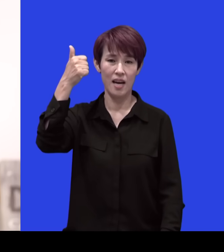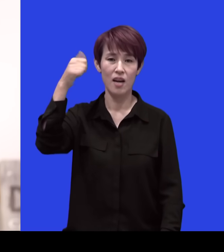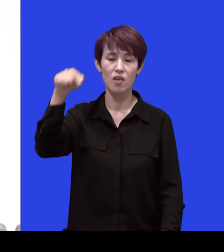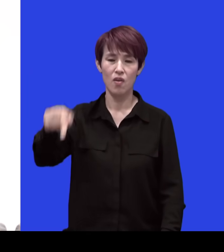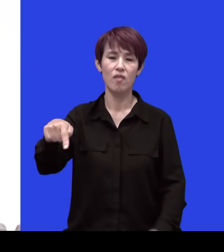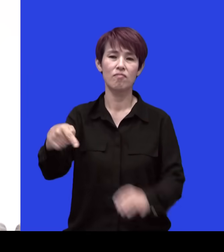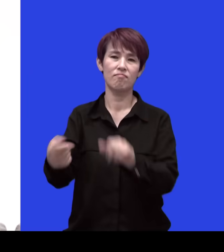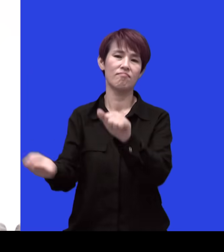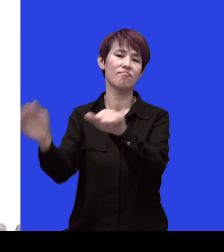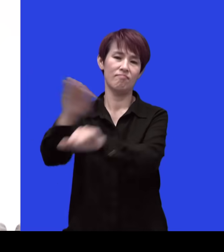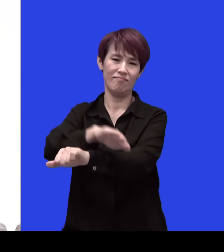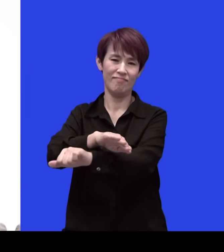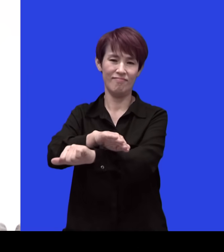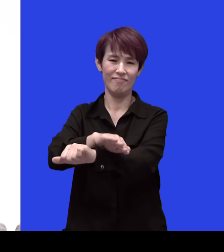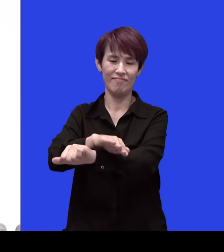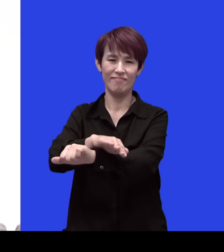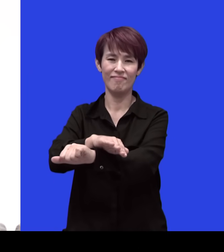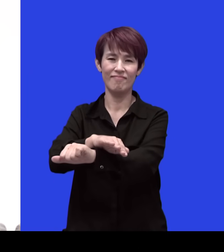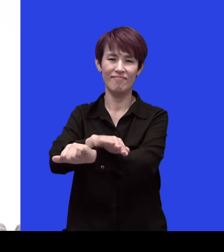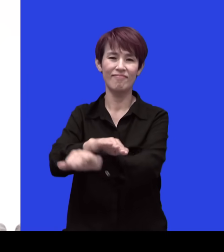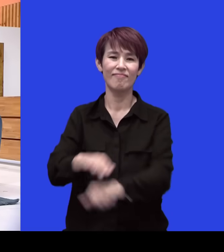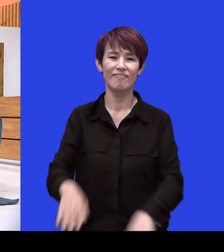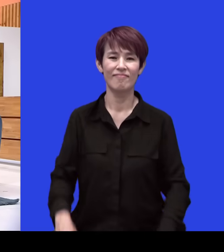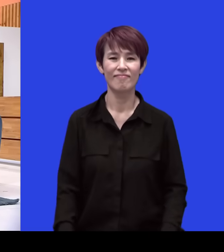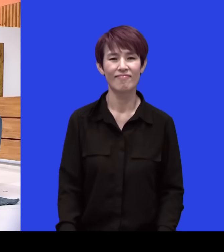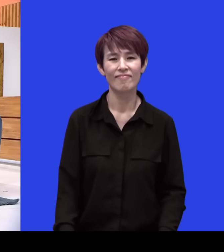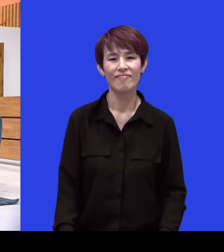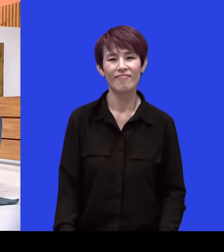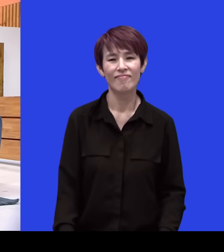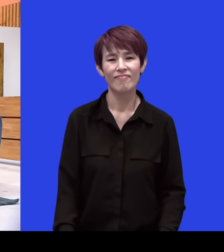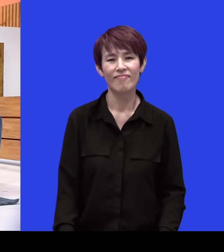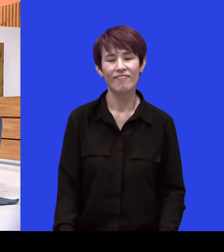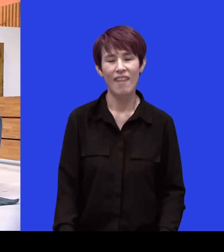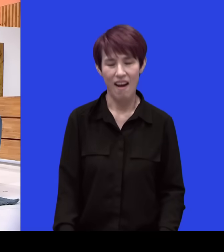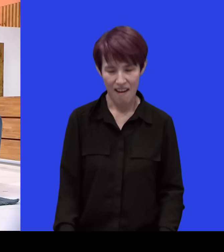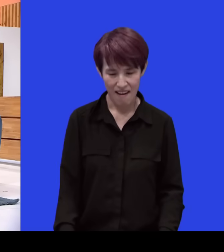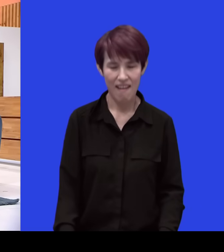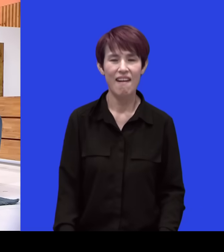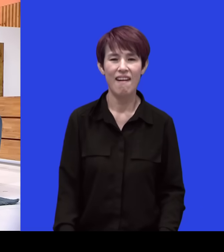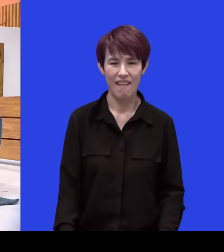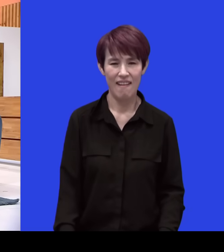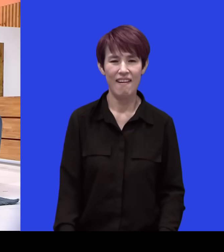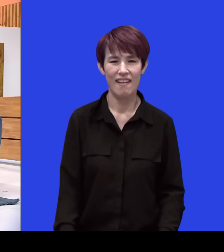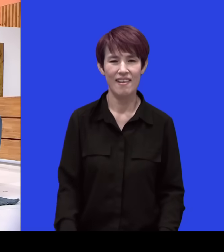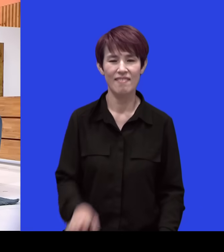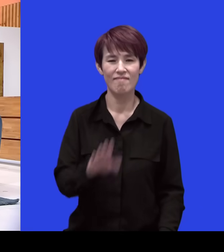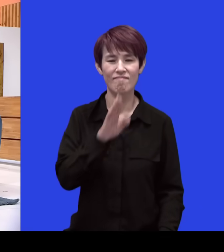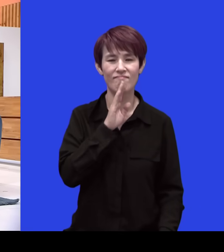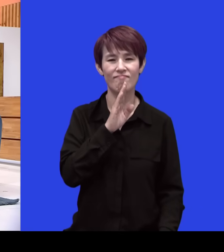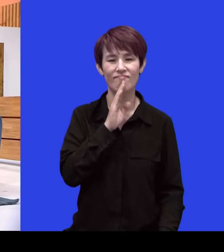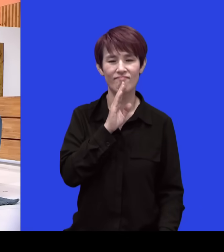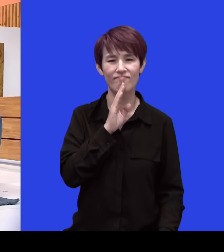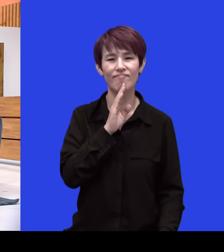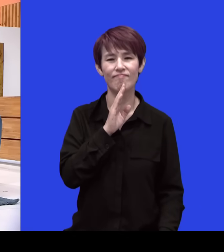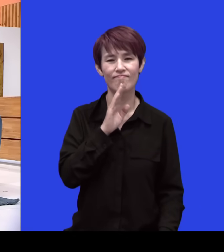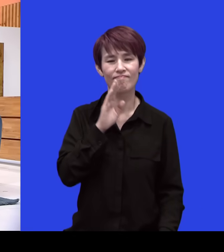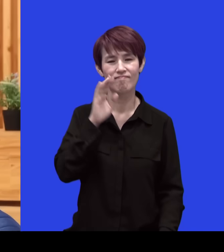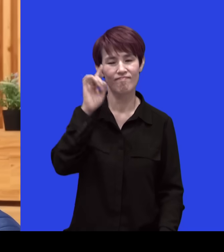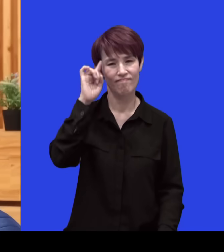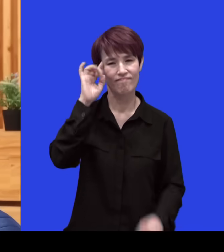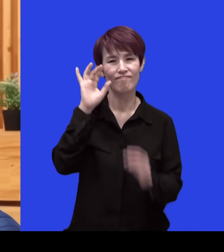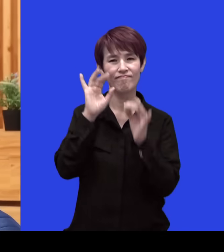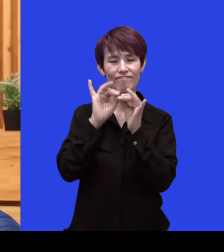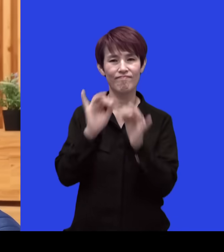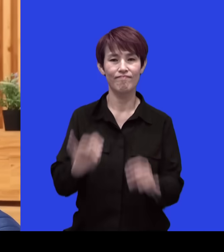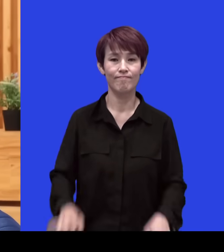여기 잠들다. 근데 그게 지금 저와 닿아요. 진짜로 뼈를 묻는 거네요. 예, 뼈를 묻는 뼈를 거는 게. 묻는